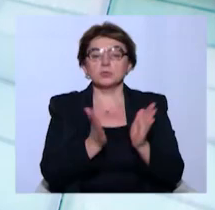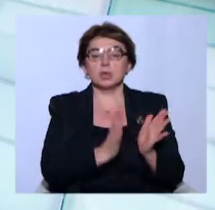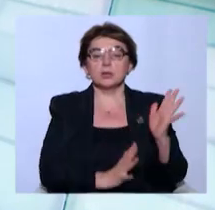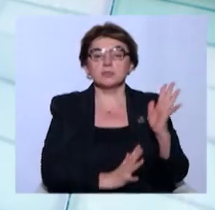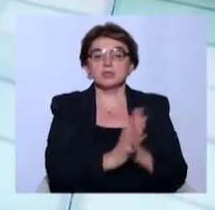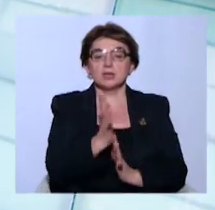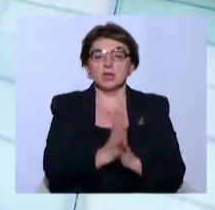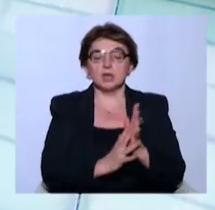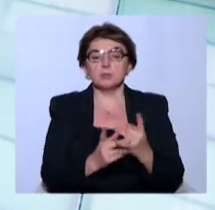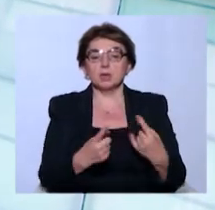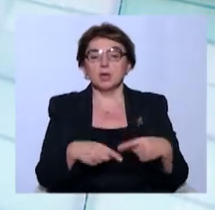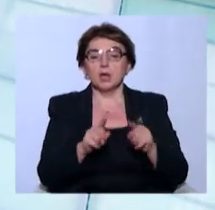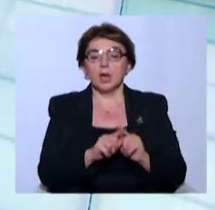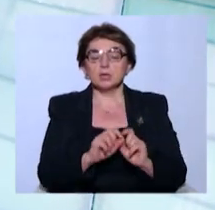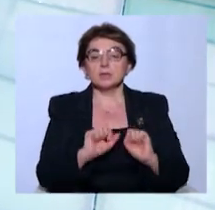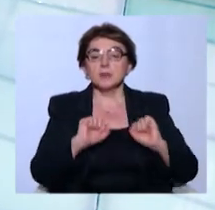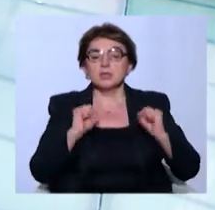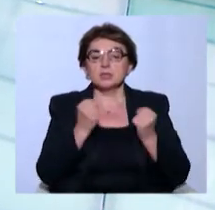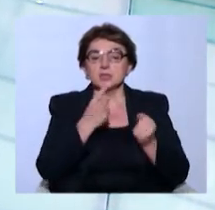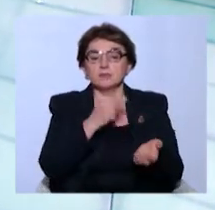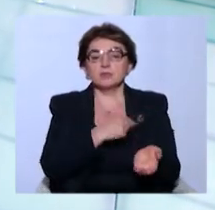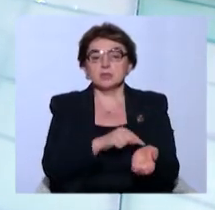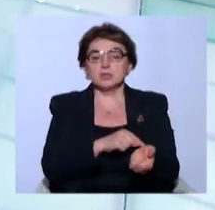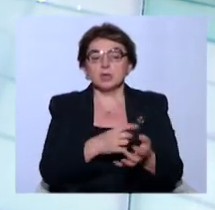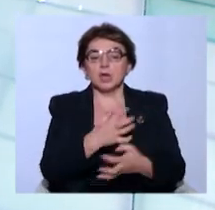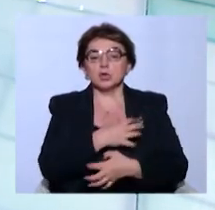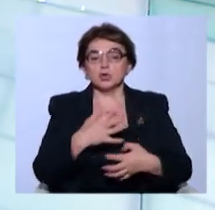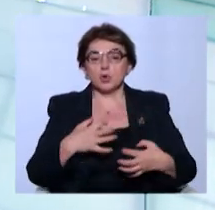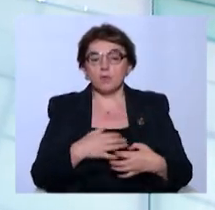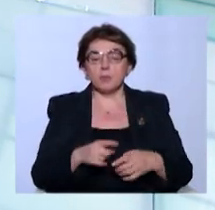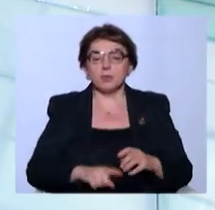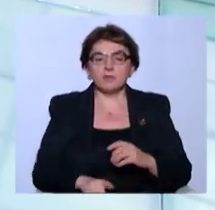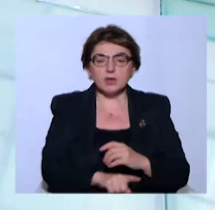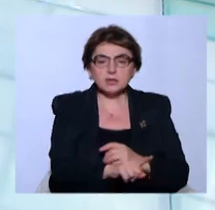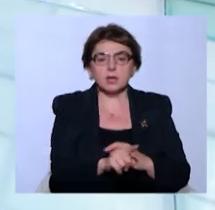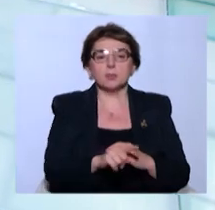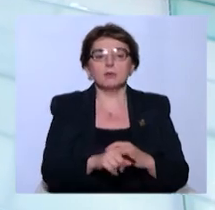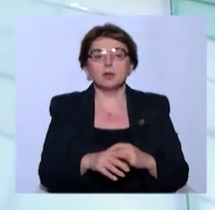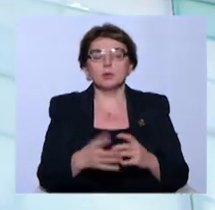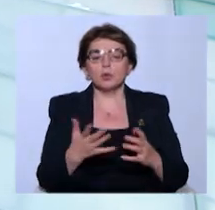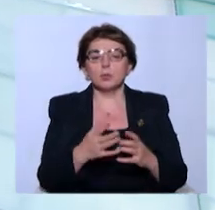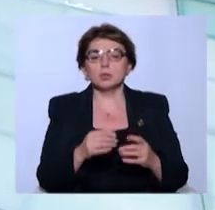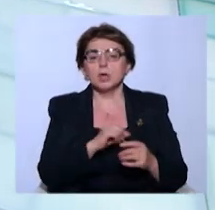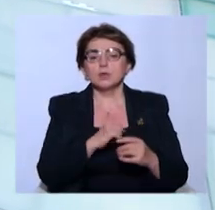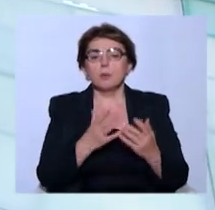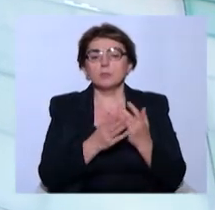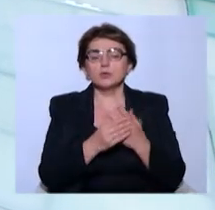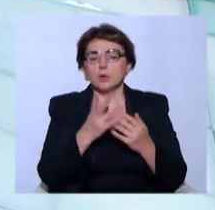ქცევითი ადაპტაცია ცხოველს ეხმარება საკვების მოპოვებაში,